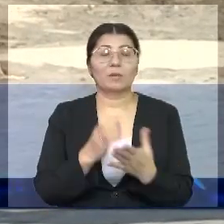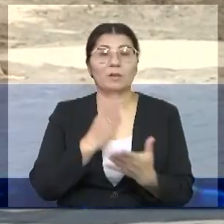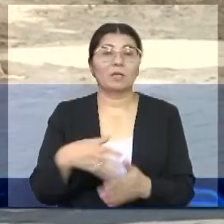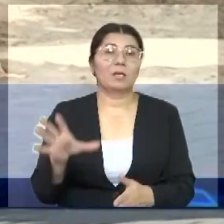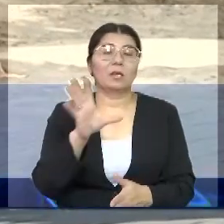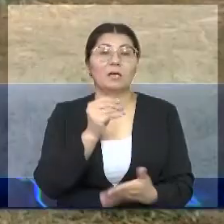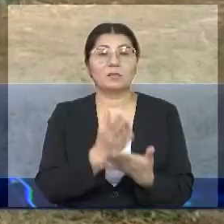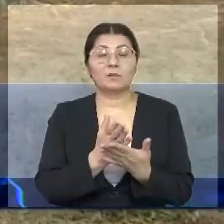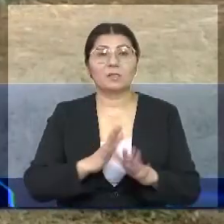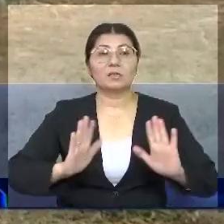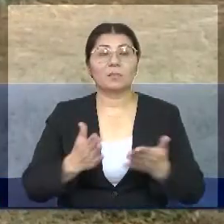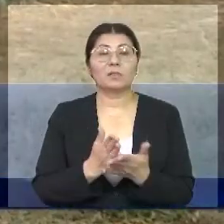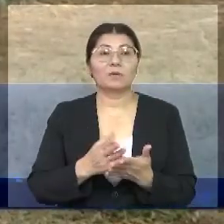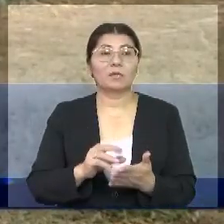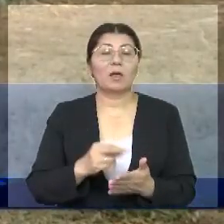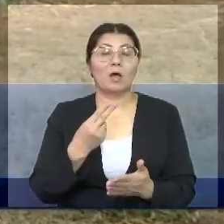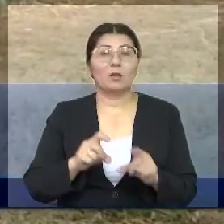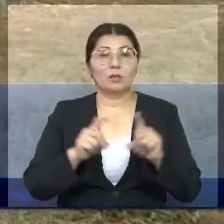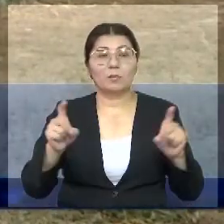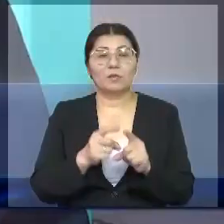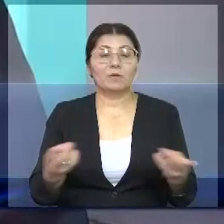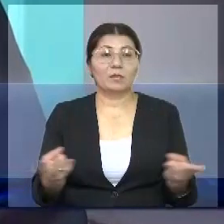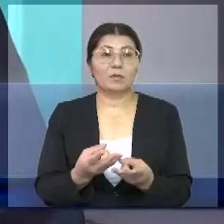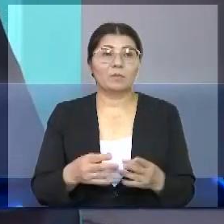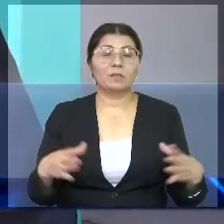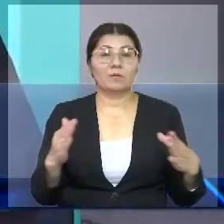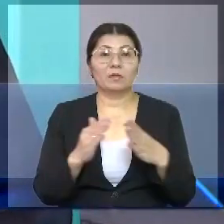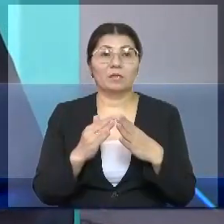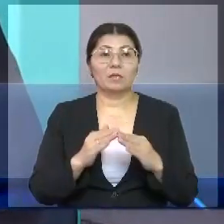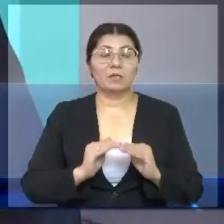блага цивилизации, социальные объекты, столь нужные семьям с детьми.